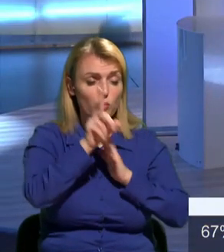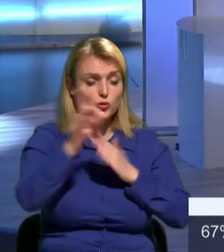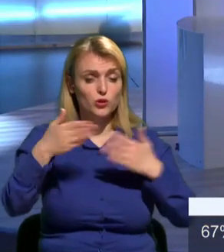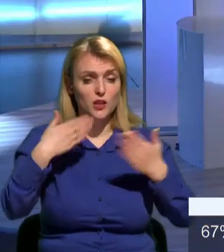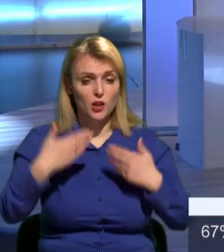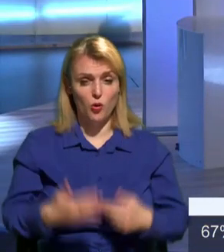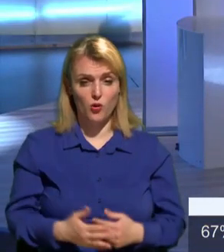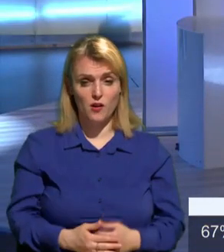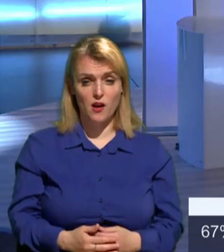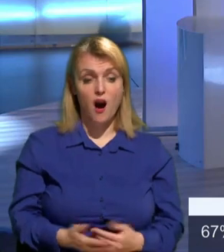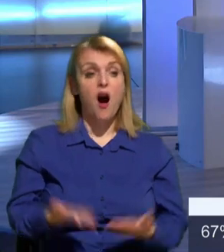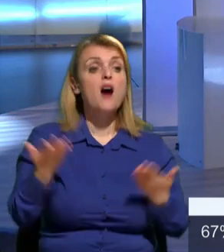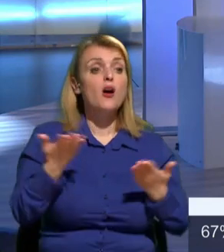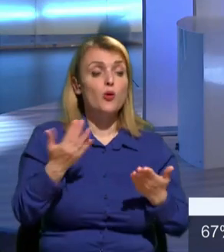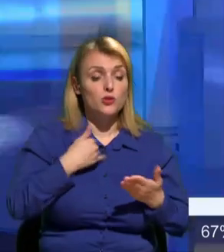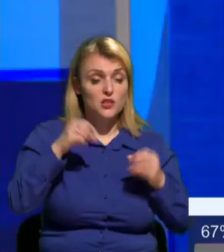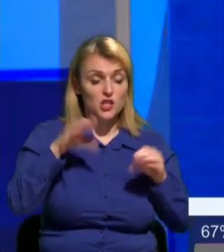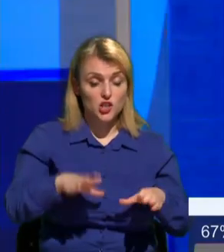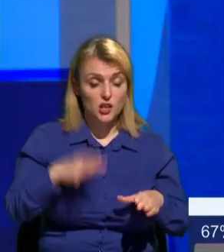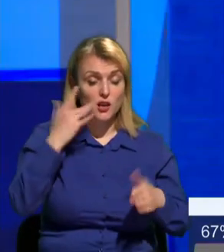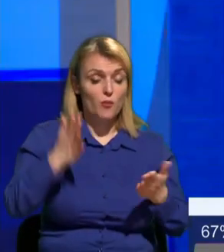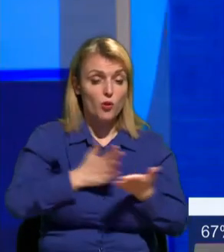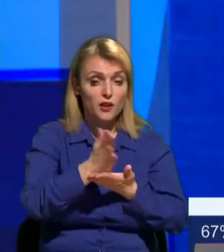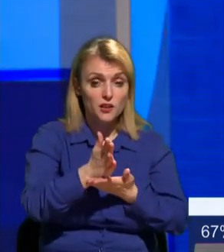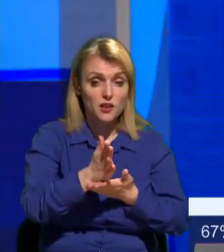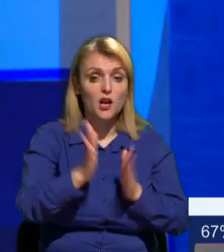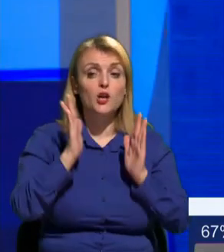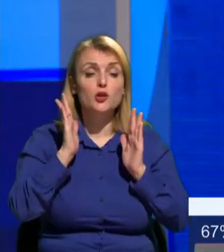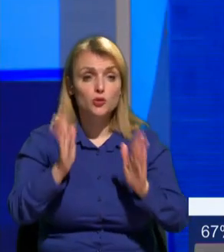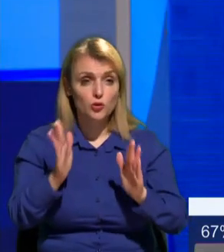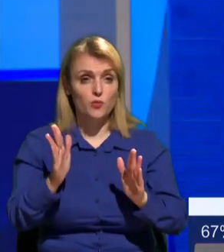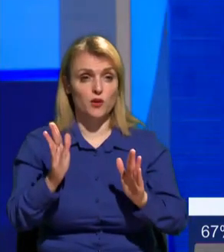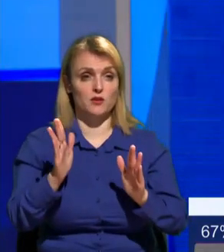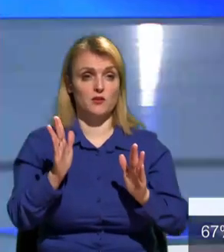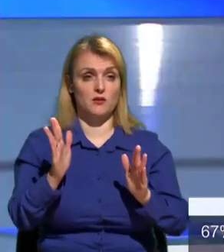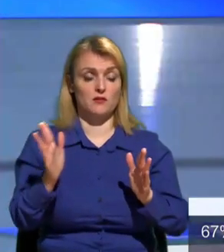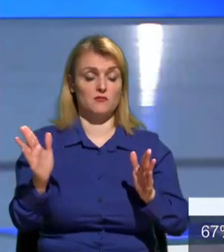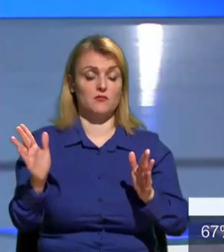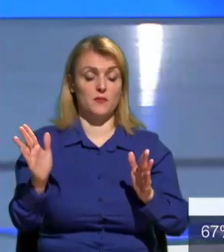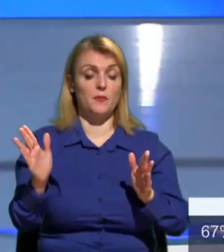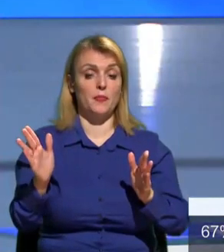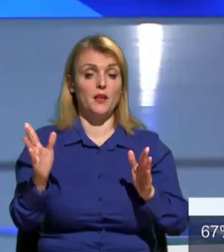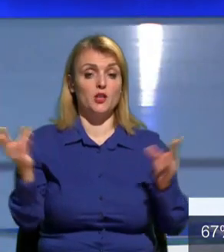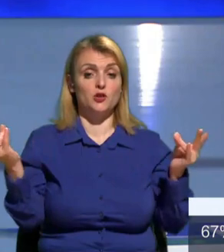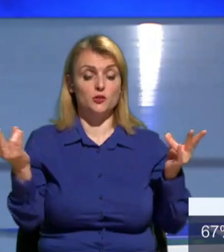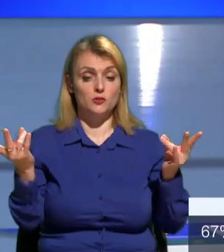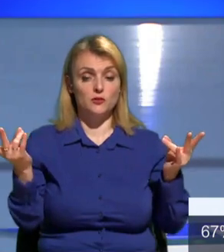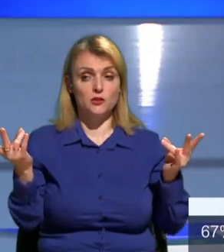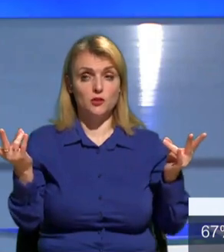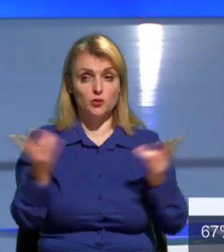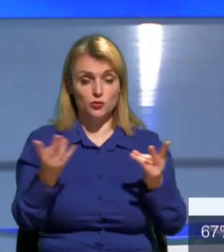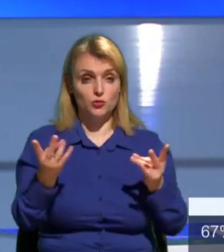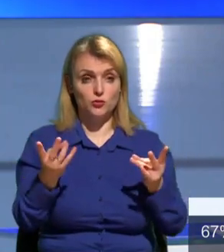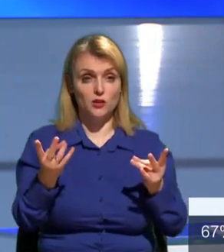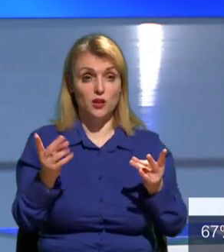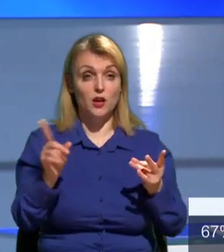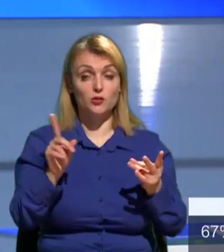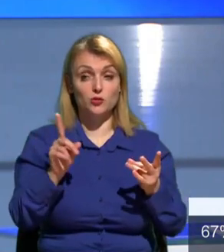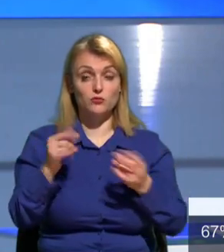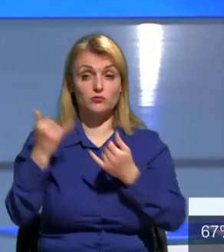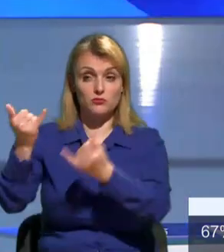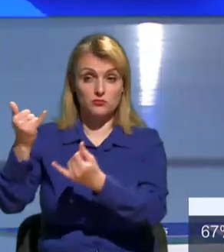politică? Doar ca parte integrală a Republicii Moldova. Da, statut special pentru regiunea